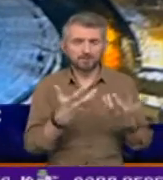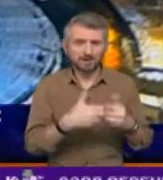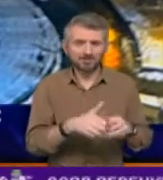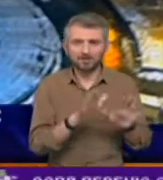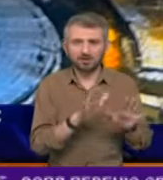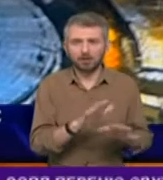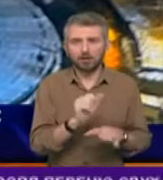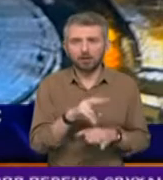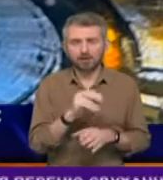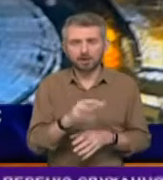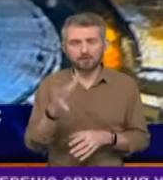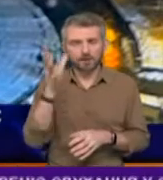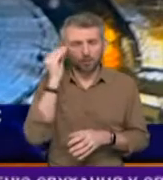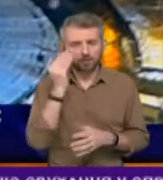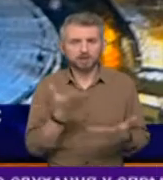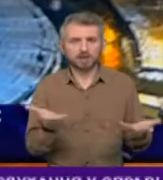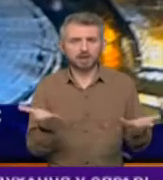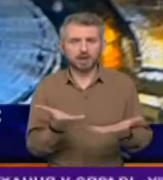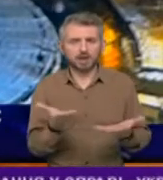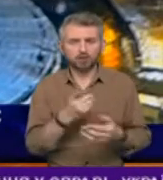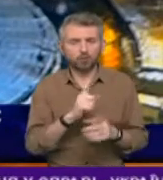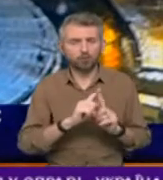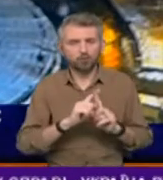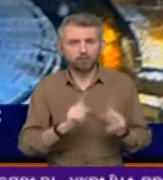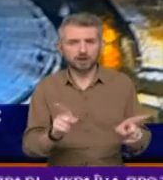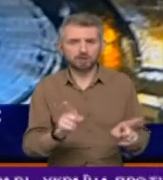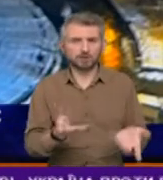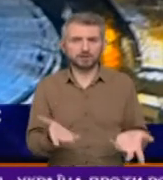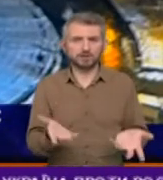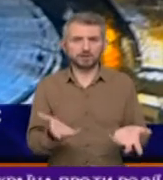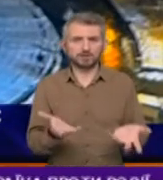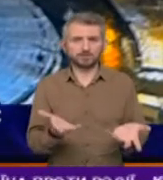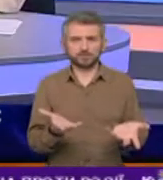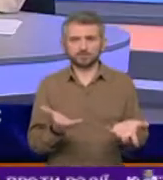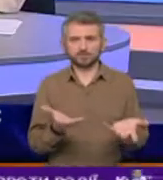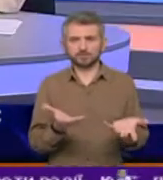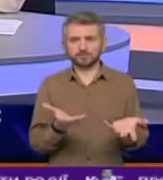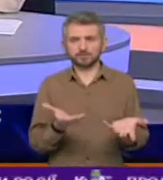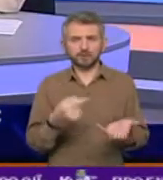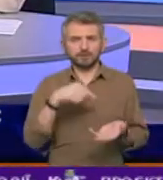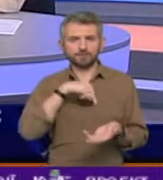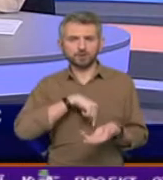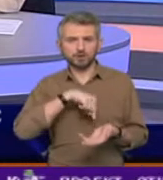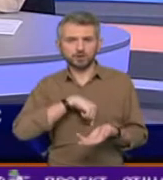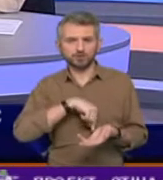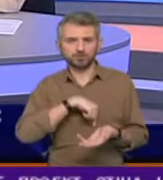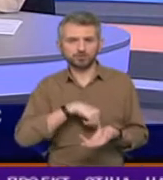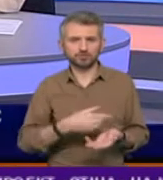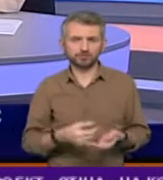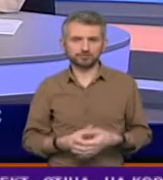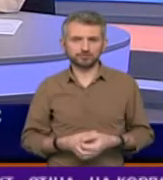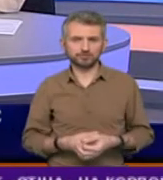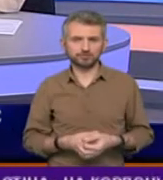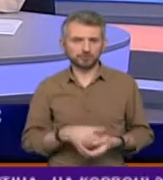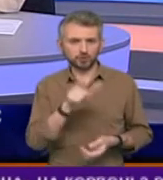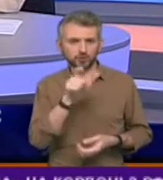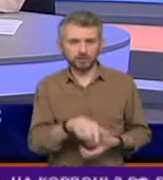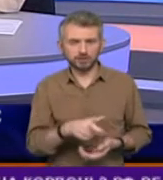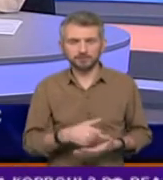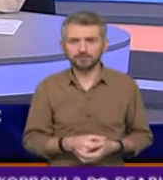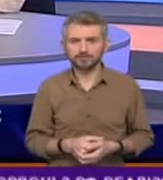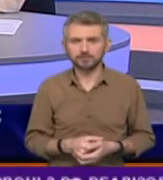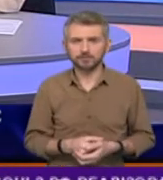вчилася і заслуговує отримати високий бал, ви її пригнічуєте, тому що ви штучно піднімаєте результат цього вступника.